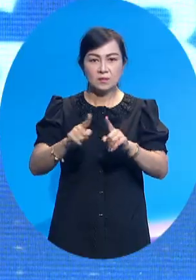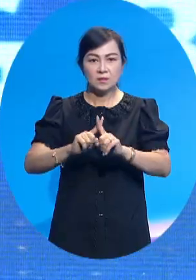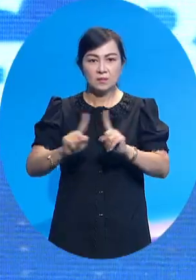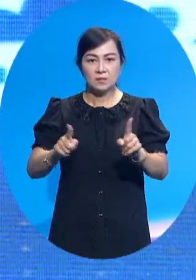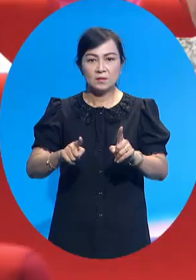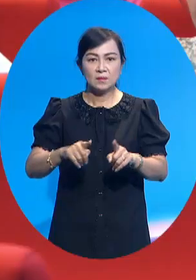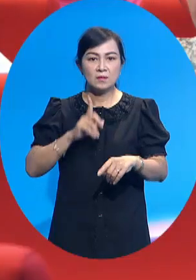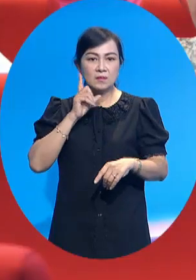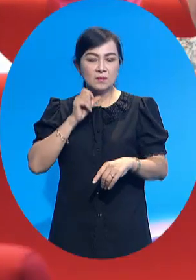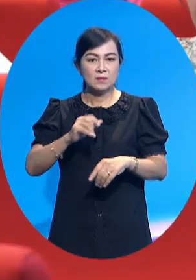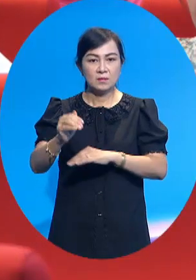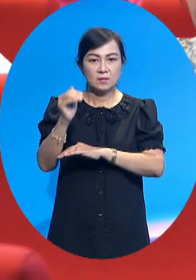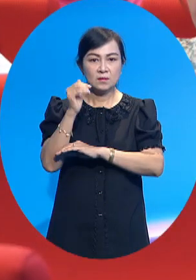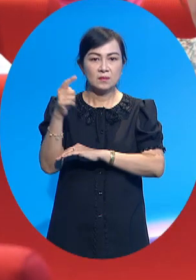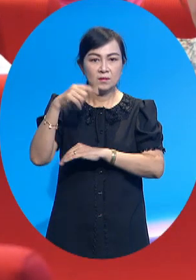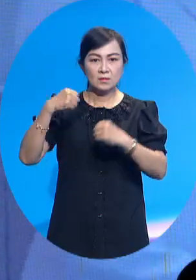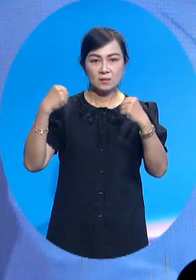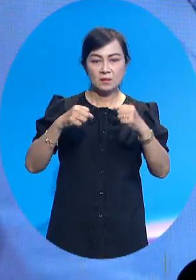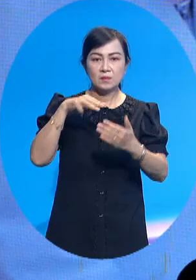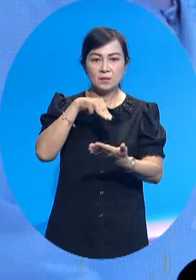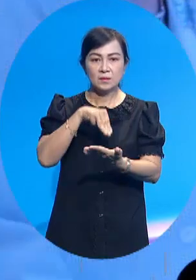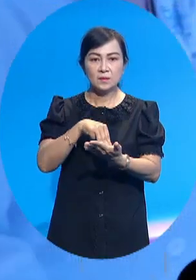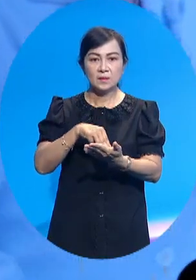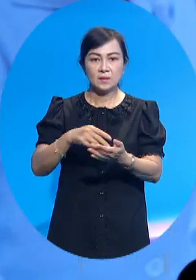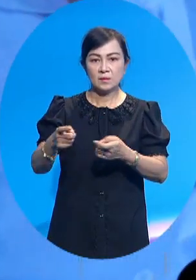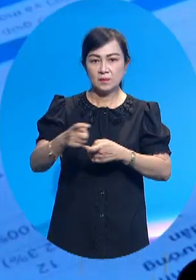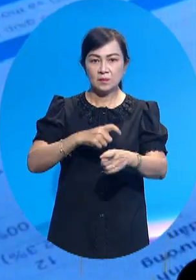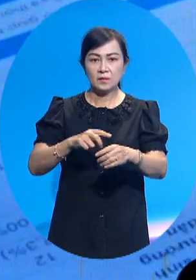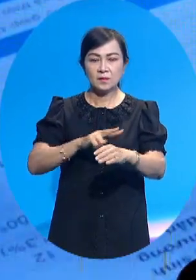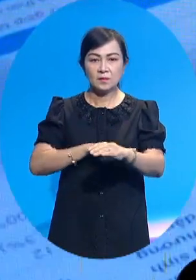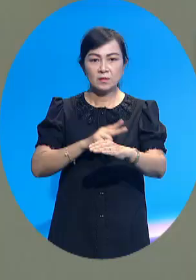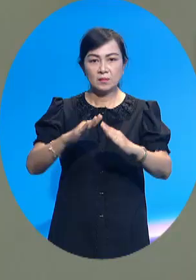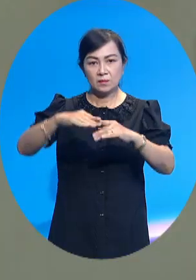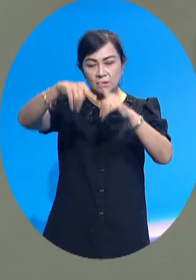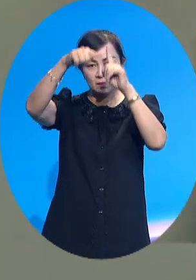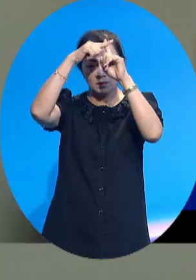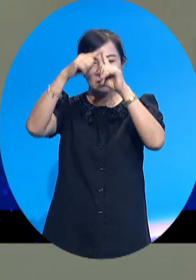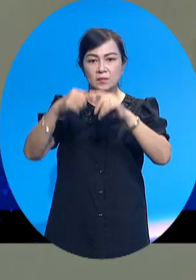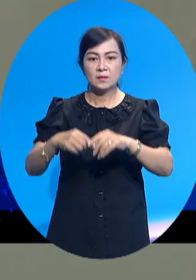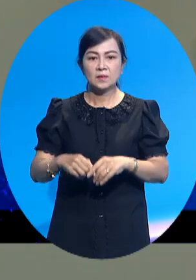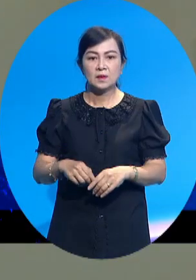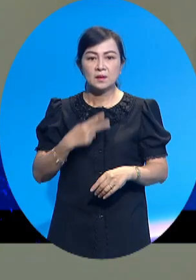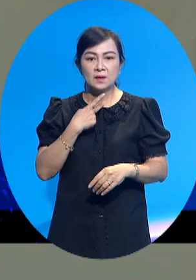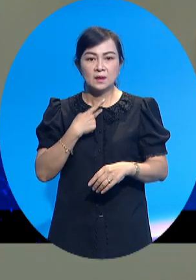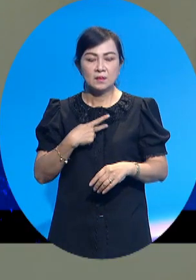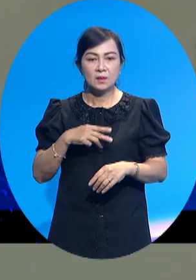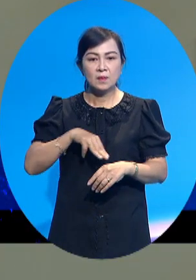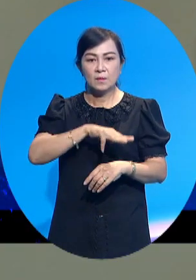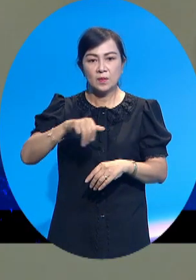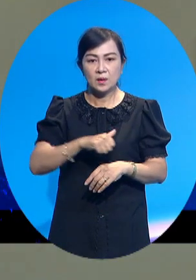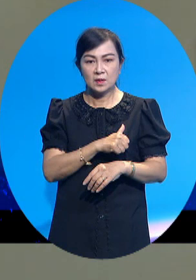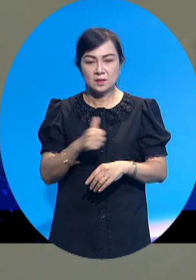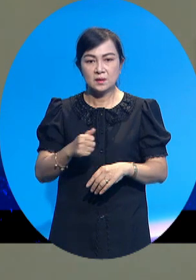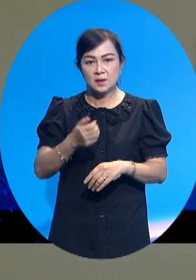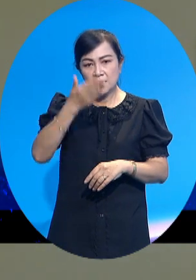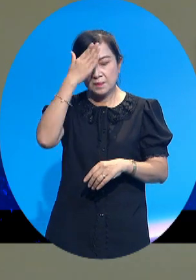khác biệt từ lịch sử hình thành đến những thành tựu trong chuyên môn quản trị, văn hóa bệnh viện. Qua cuộc thi, hy vọng rằng mọi người sẽ bây giờ sẽ